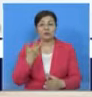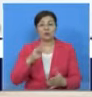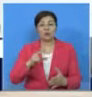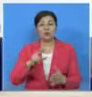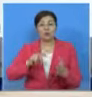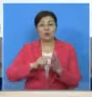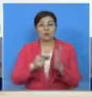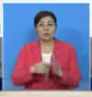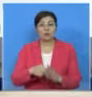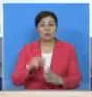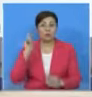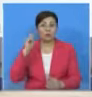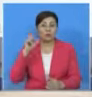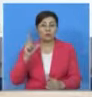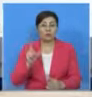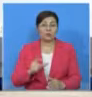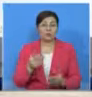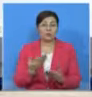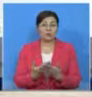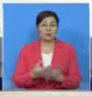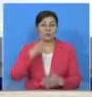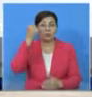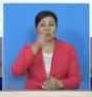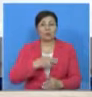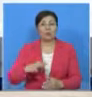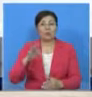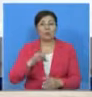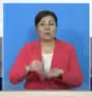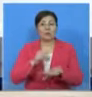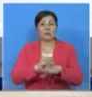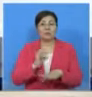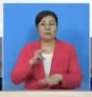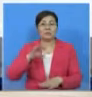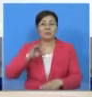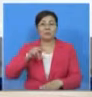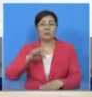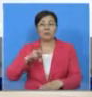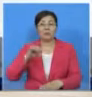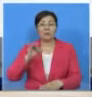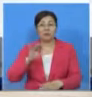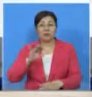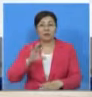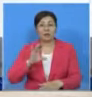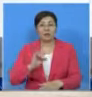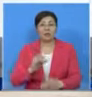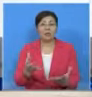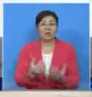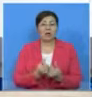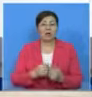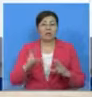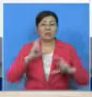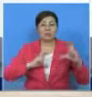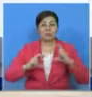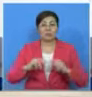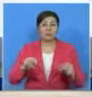студентімін. Биылғы жылдың облыс әкімінің атаулы стипендиясының иегері атандым. Қуанышымда шек жоқ, себебі біз университетте ақылы